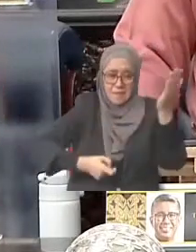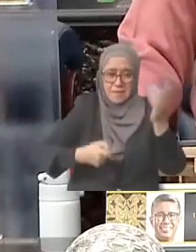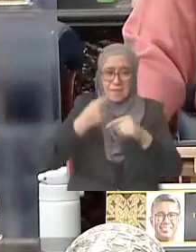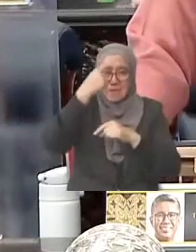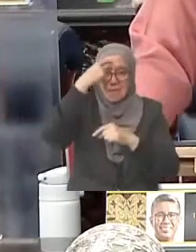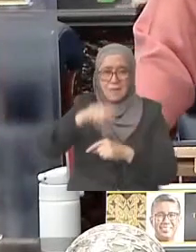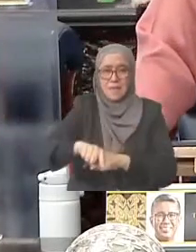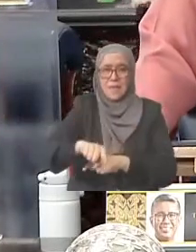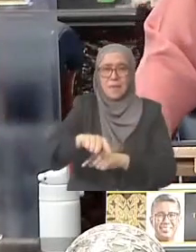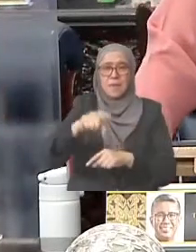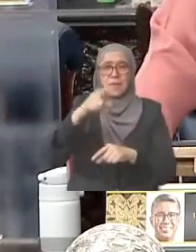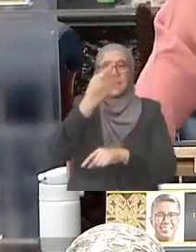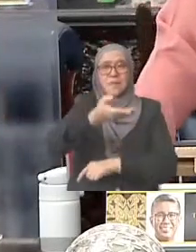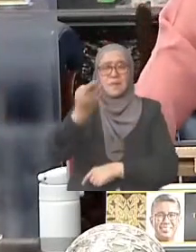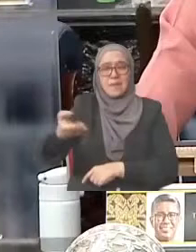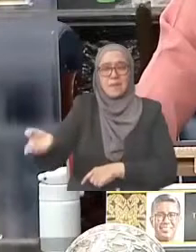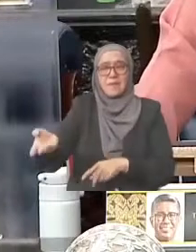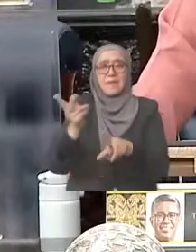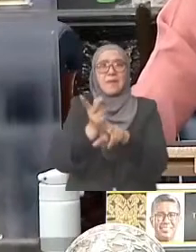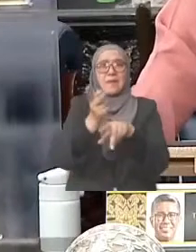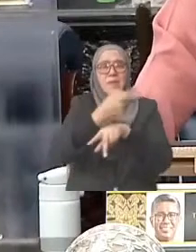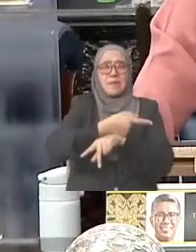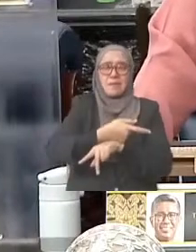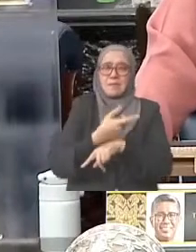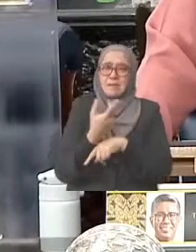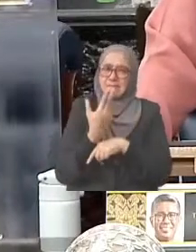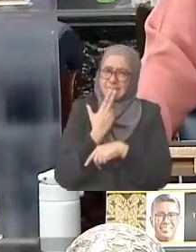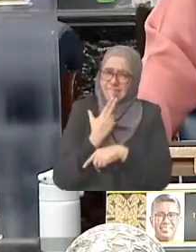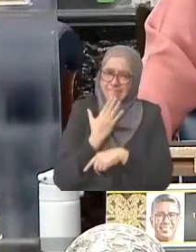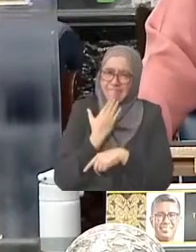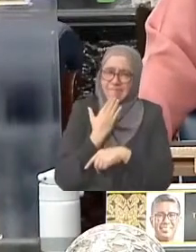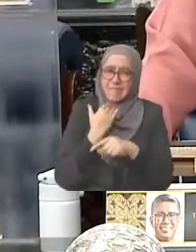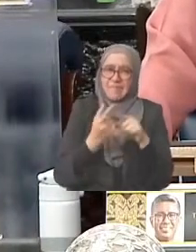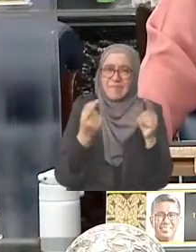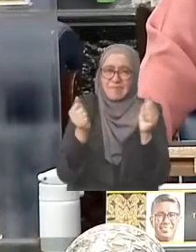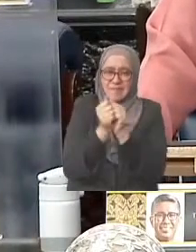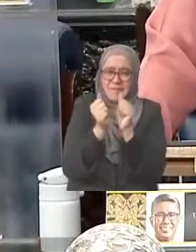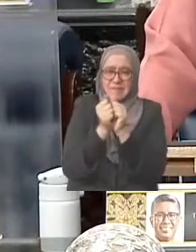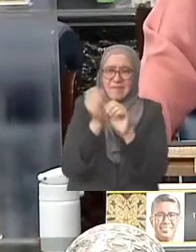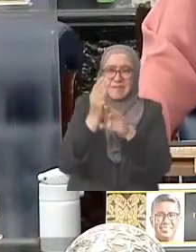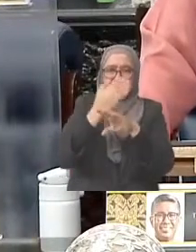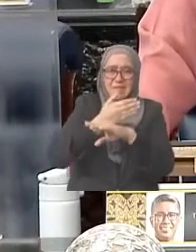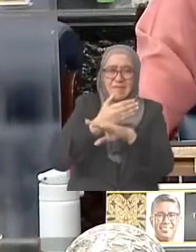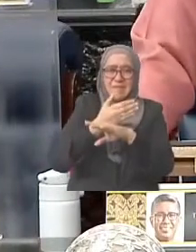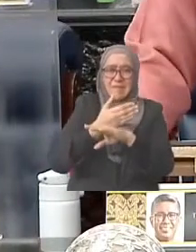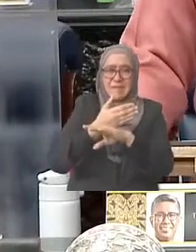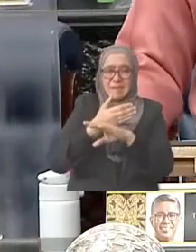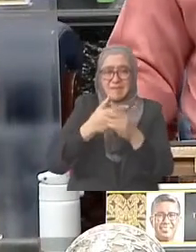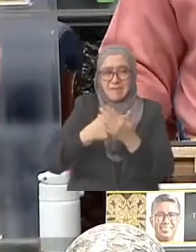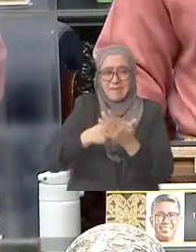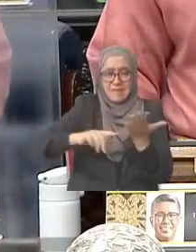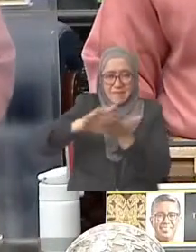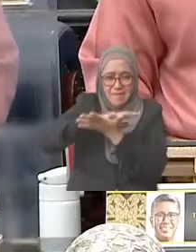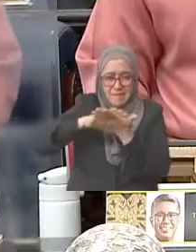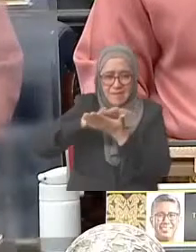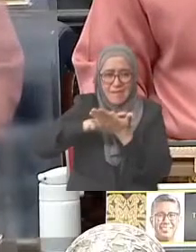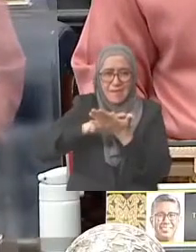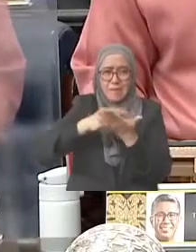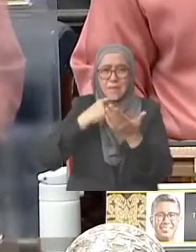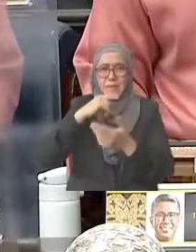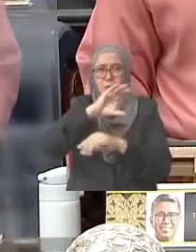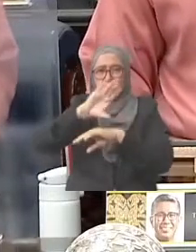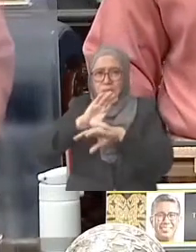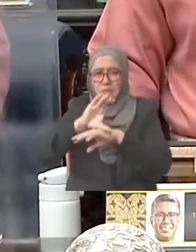ke atas produk-produk minuman bergula dalam bentuk pracampuran berasaskan coklat atau Koko mau